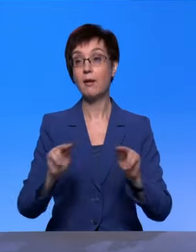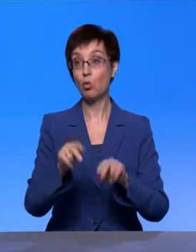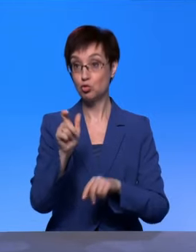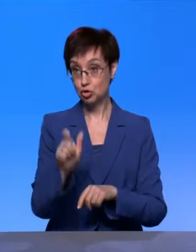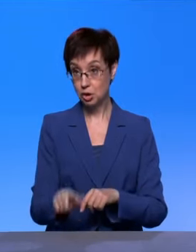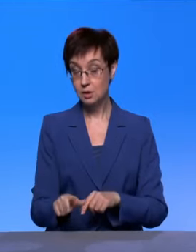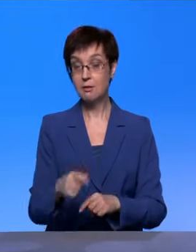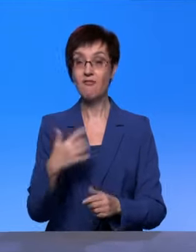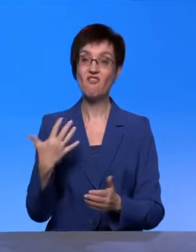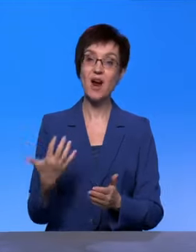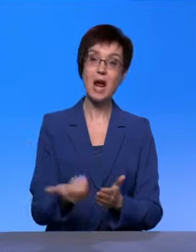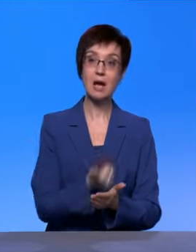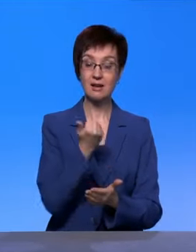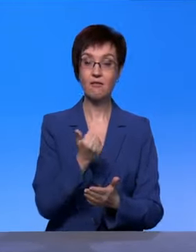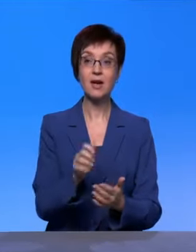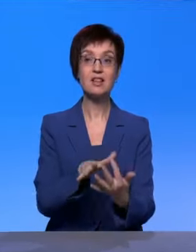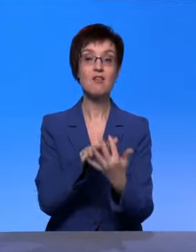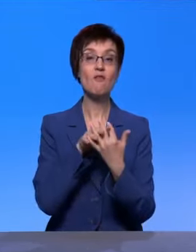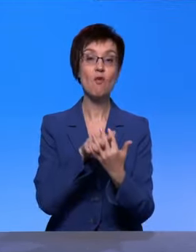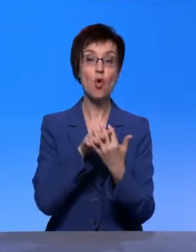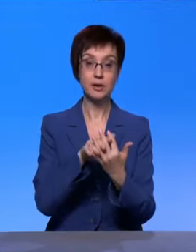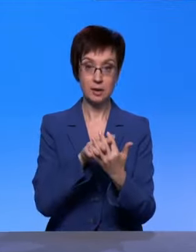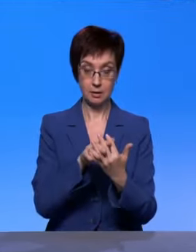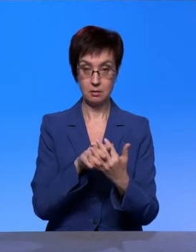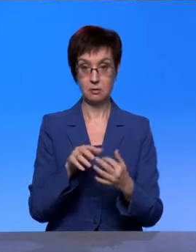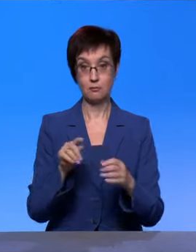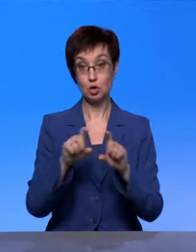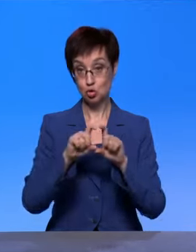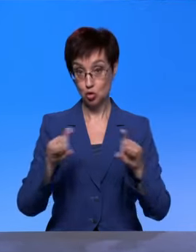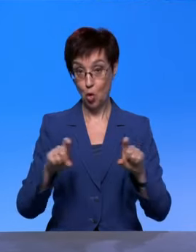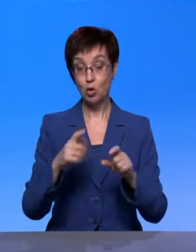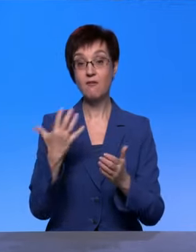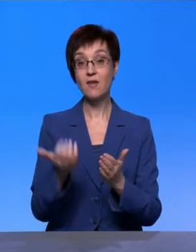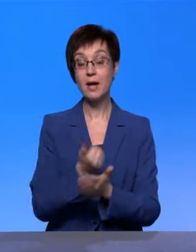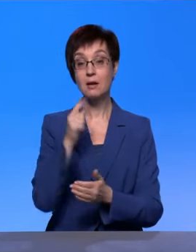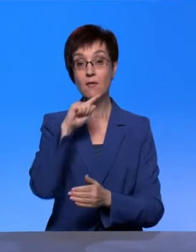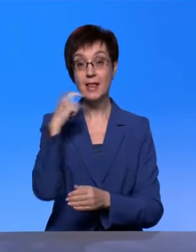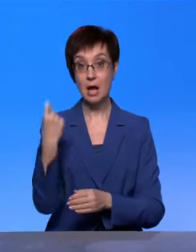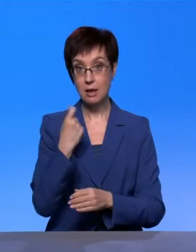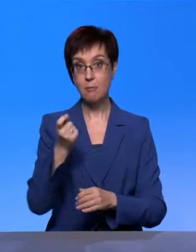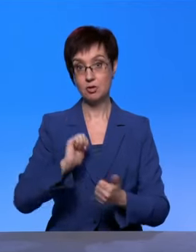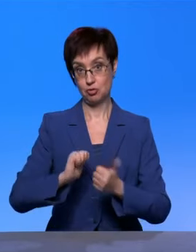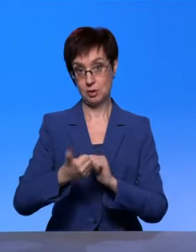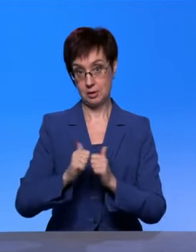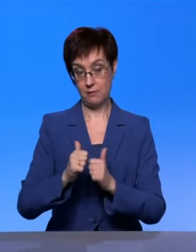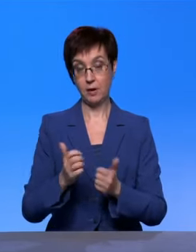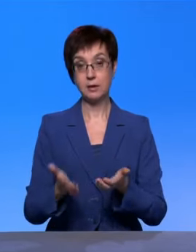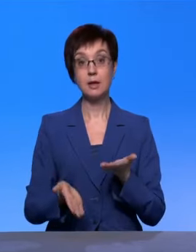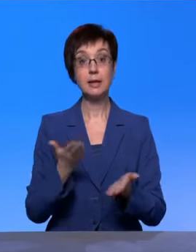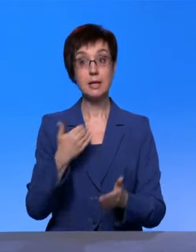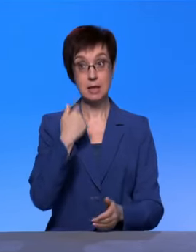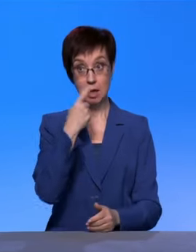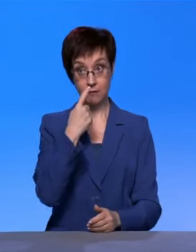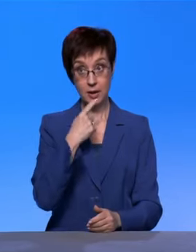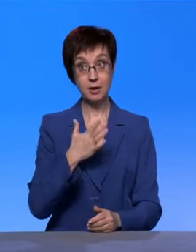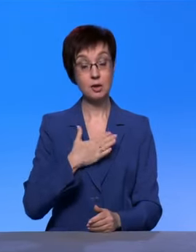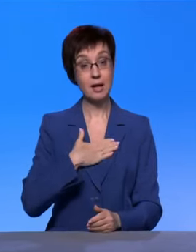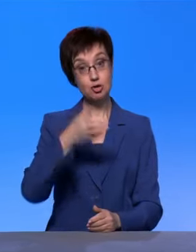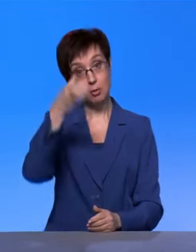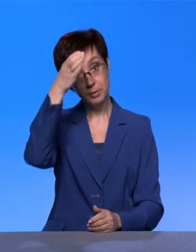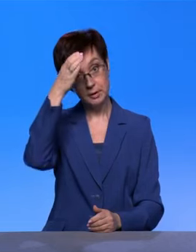Школа выигрывает экономическое соревнование. Вот если говорить про наше образование, вот по данным, например, мы находимся где-то в